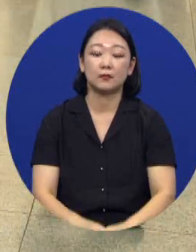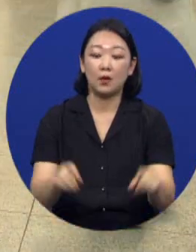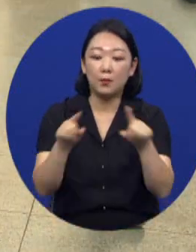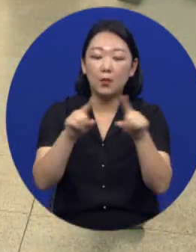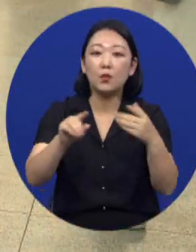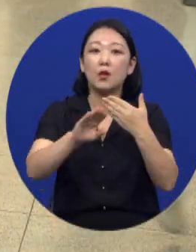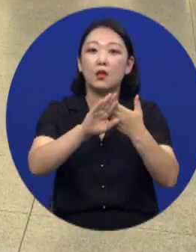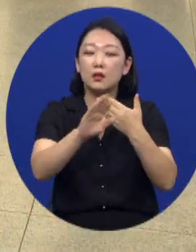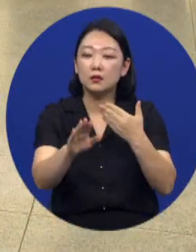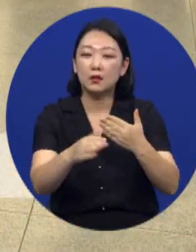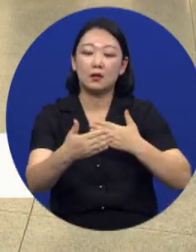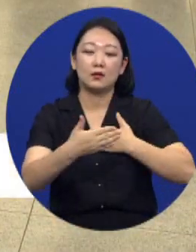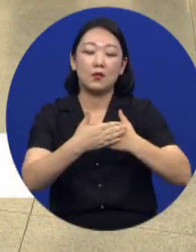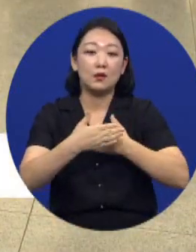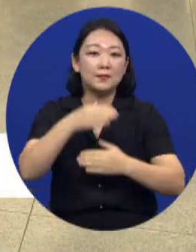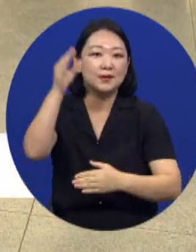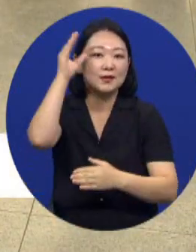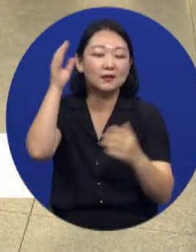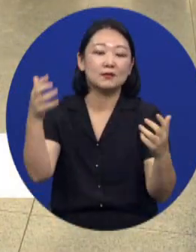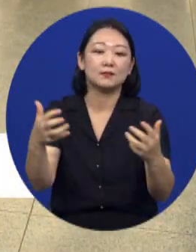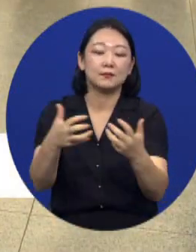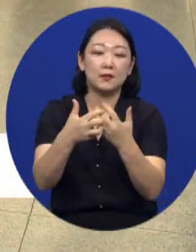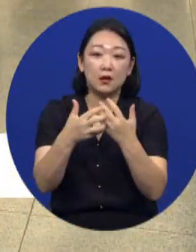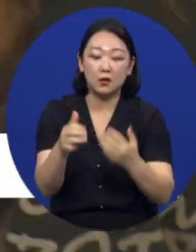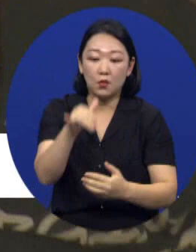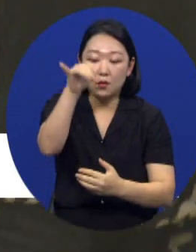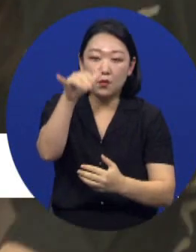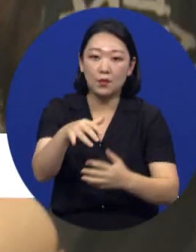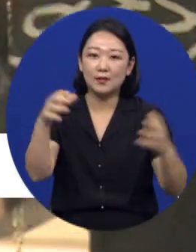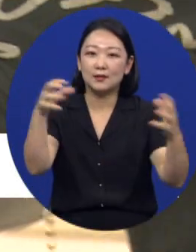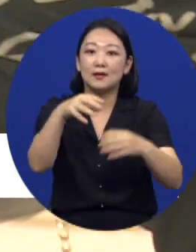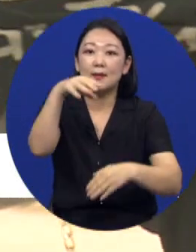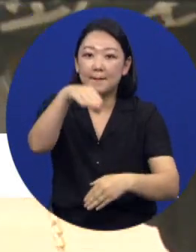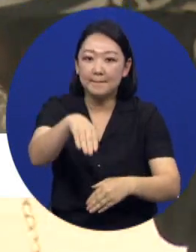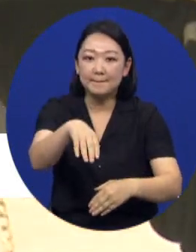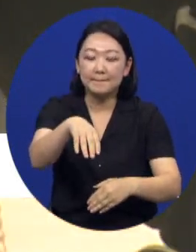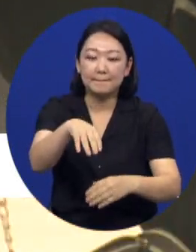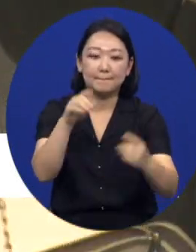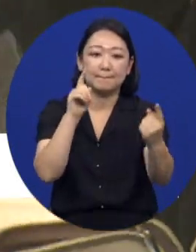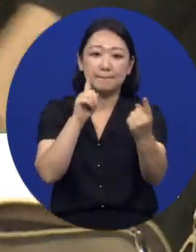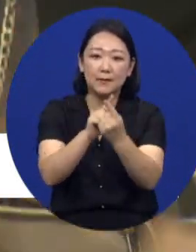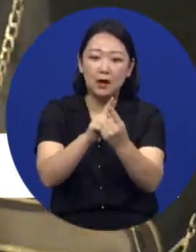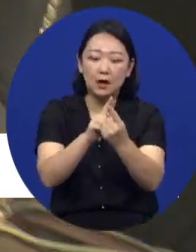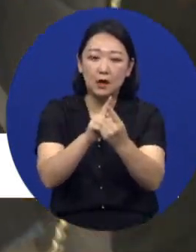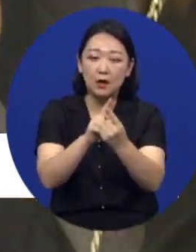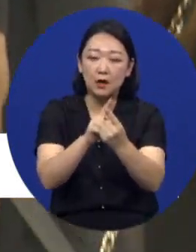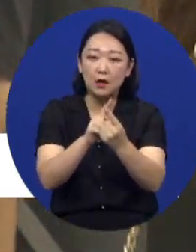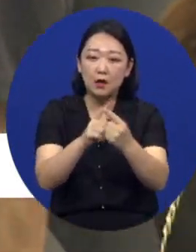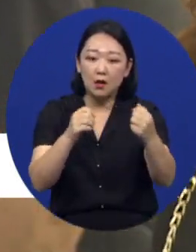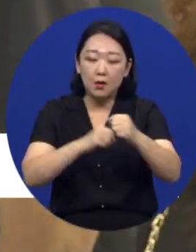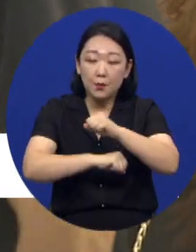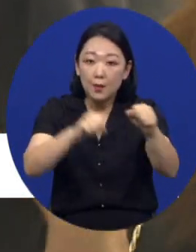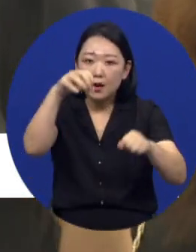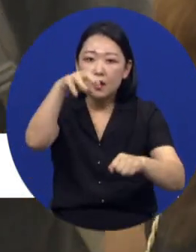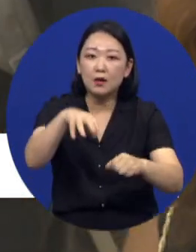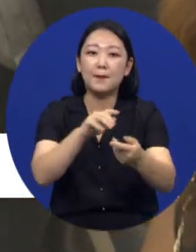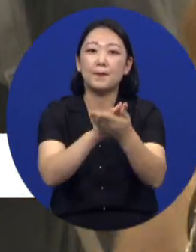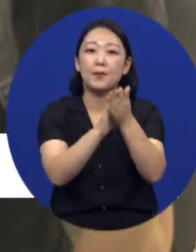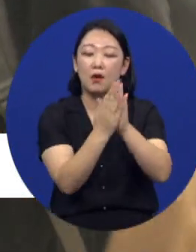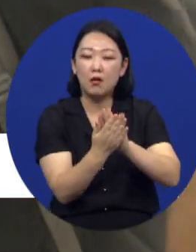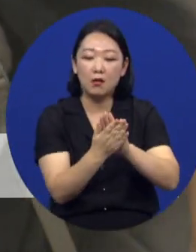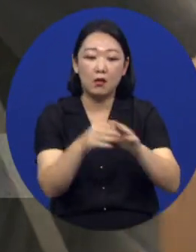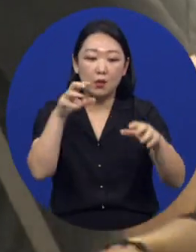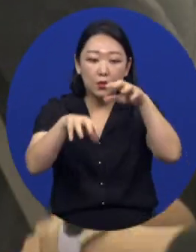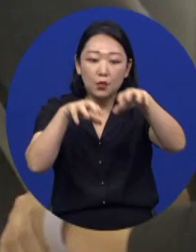평소와 다른 설렘과 기대가 가득한 공항 대합실. 만남의 광장으로 변한 듯 여기저기에서